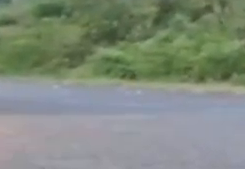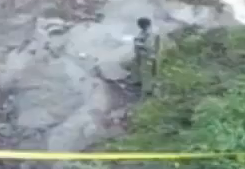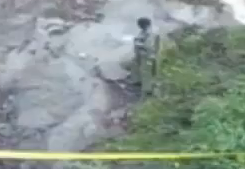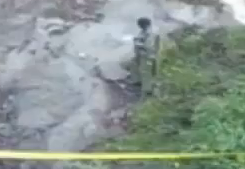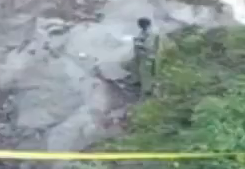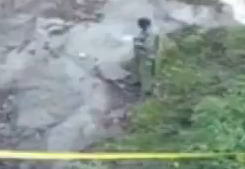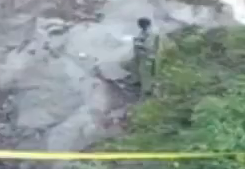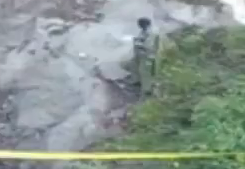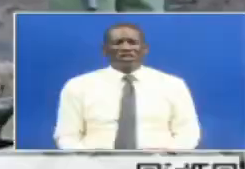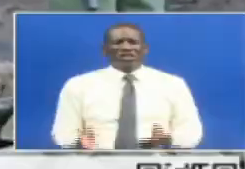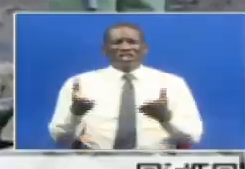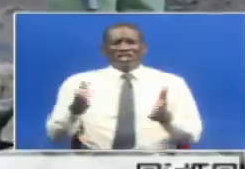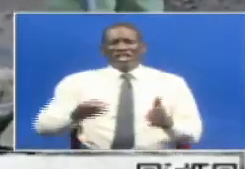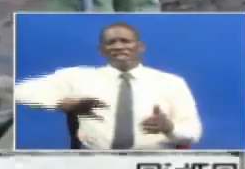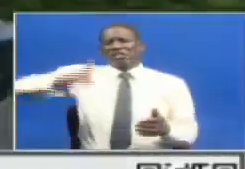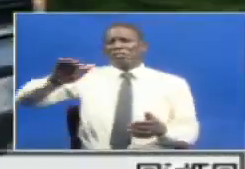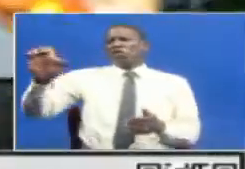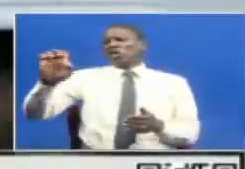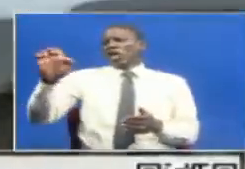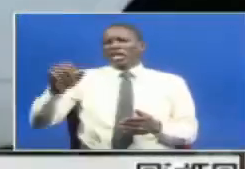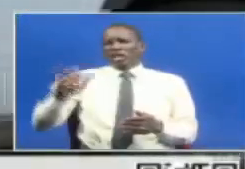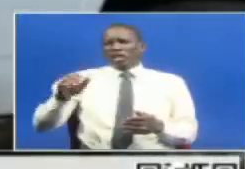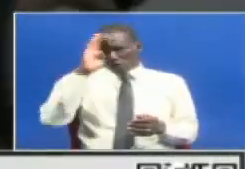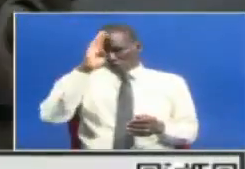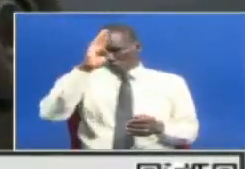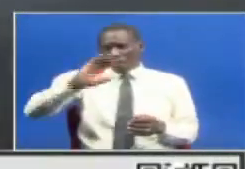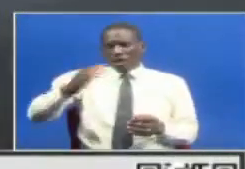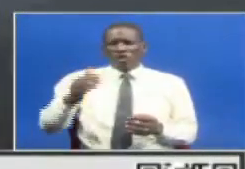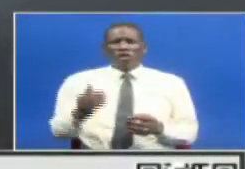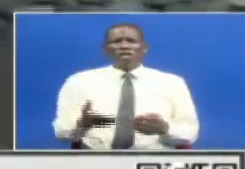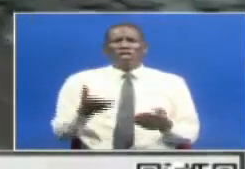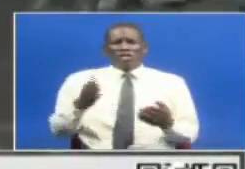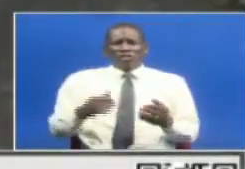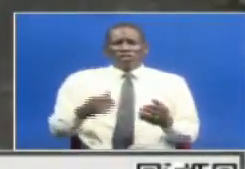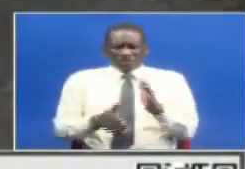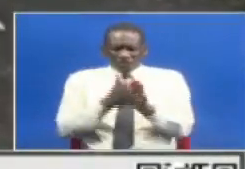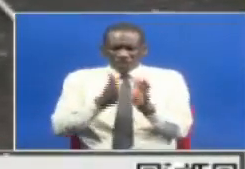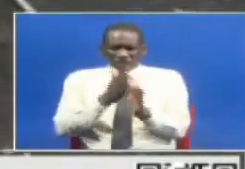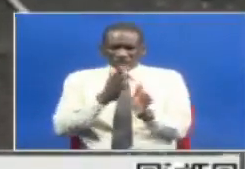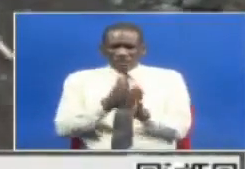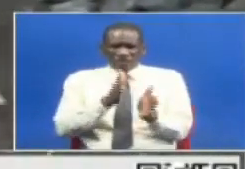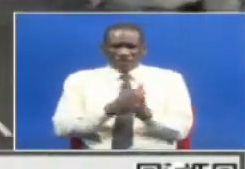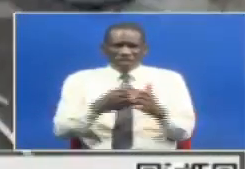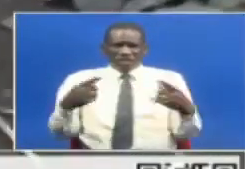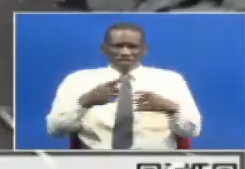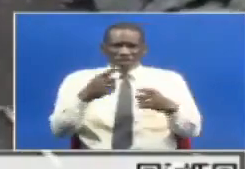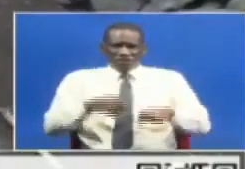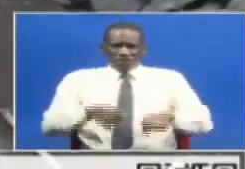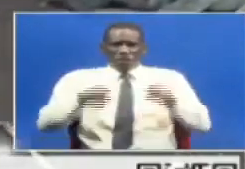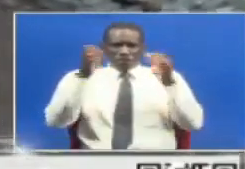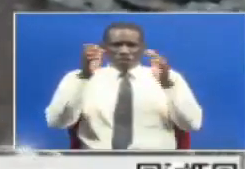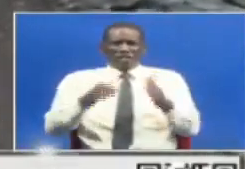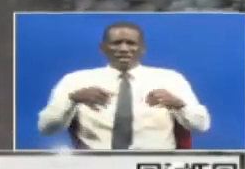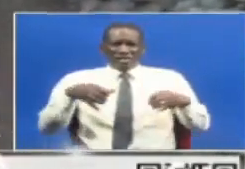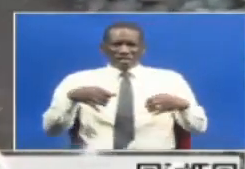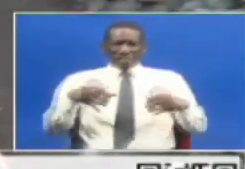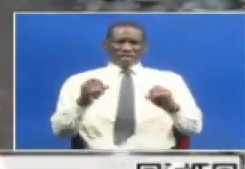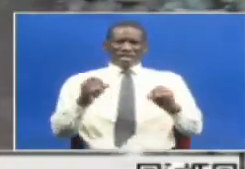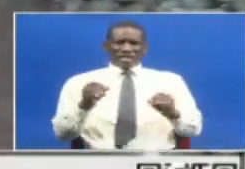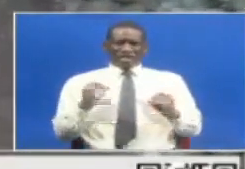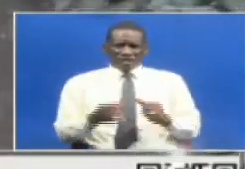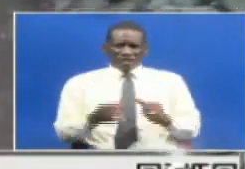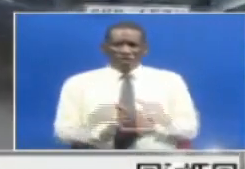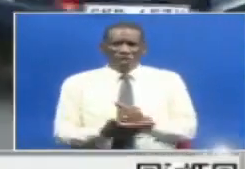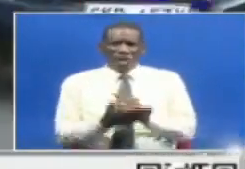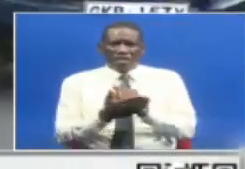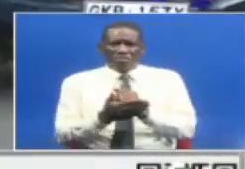Hapa ni mlima Elgon, kaunti ya Bungoma. Zipo heka heka za maafisa wa vitengo vya dharura wakifanya hima kushughulikia tukio la